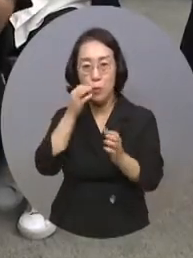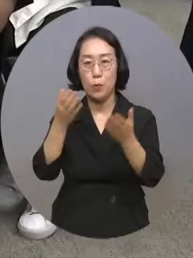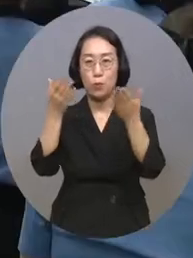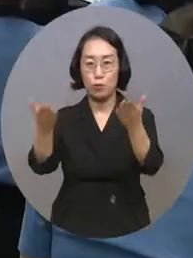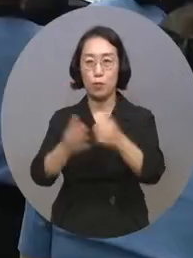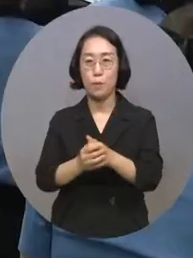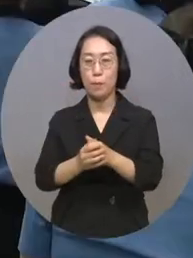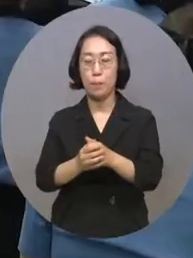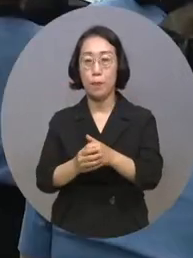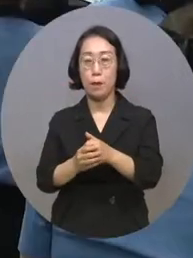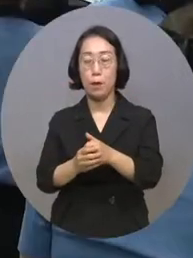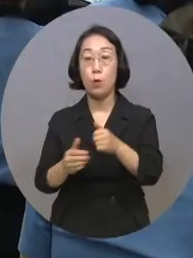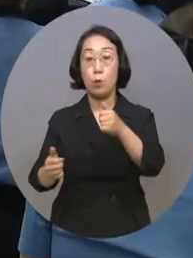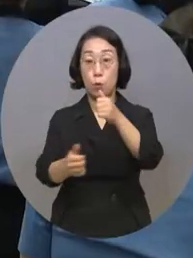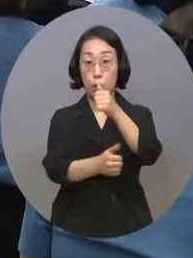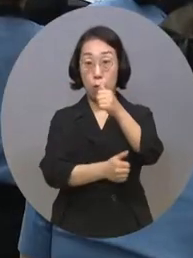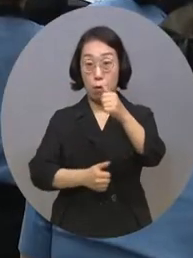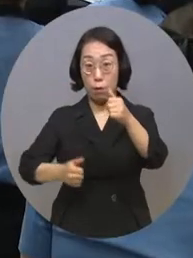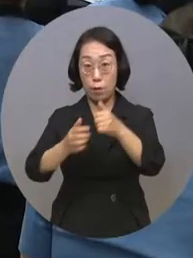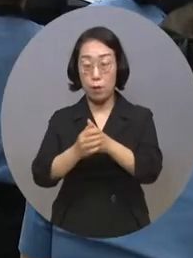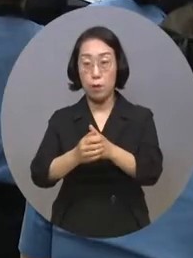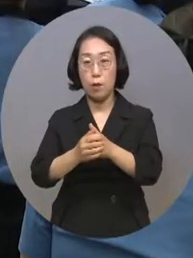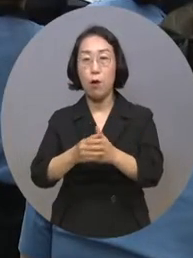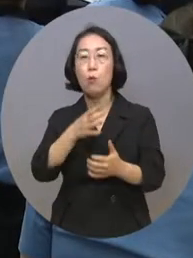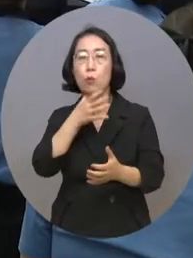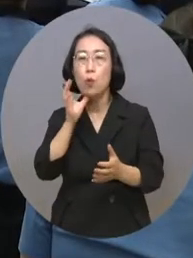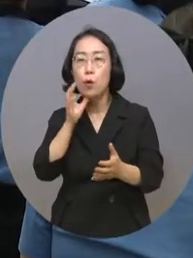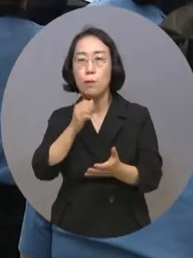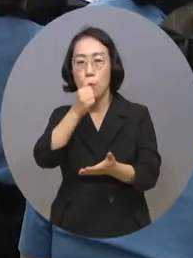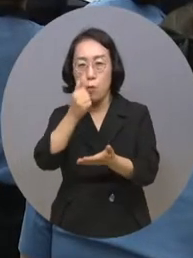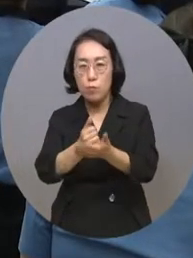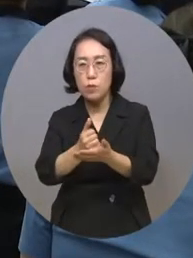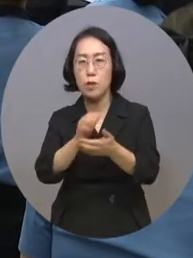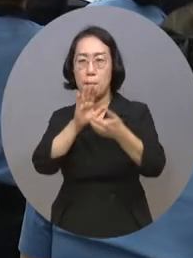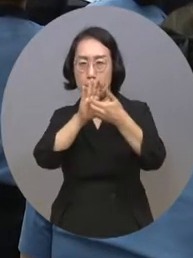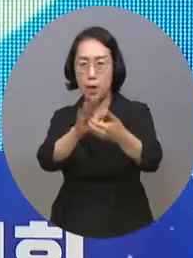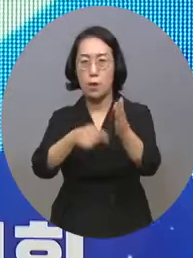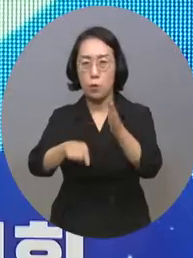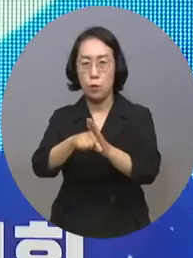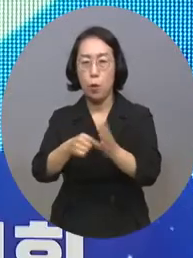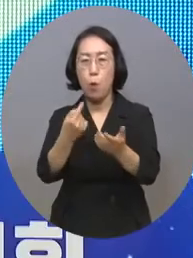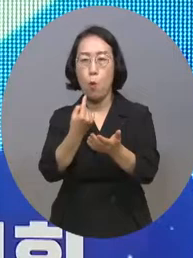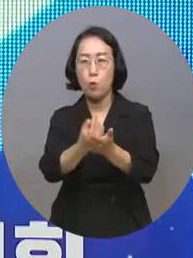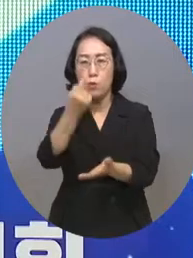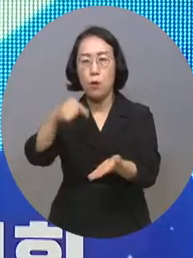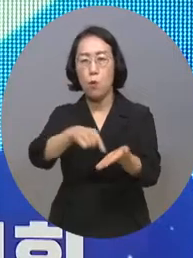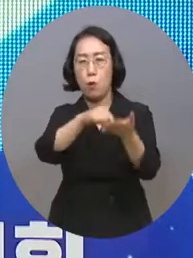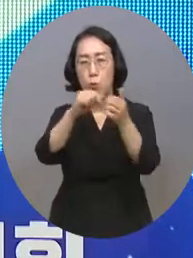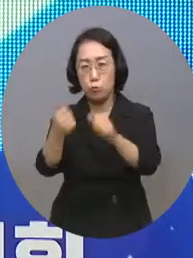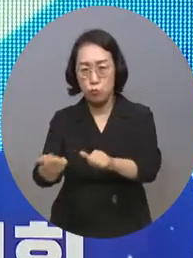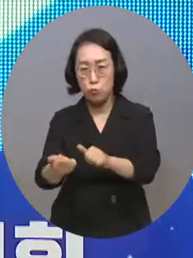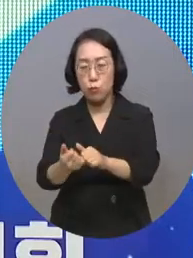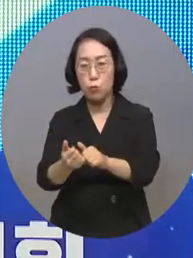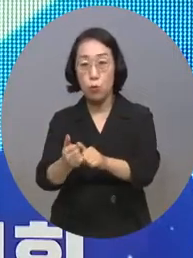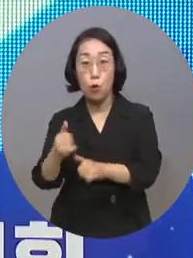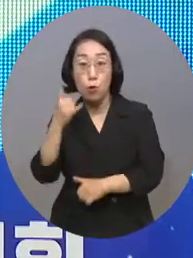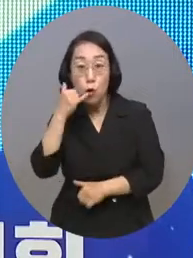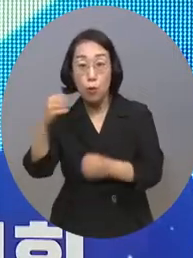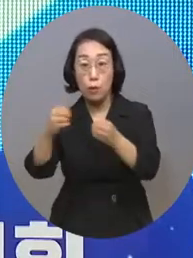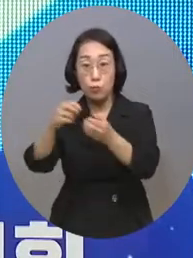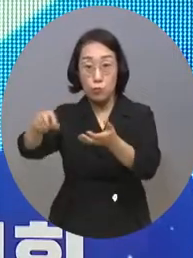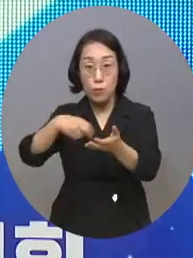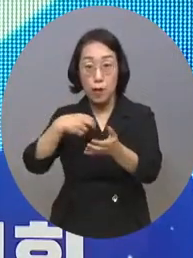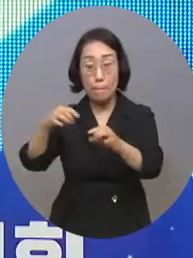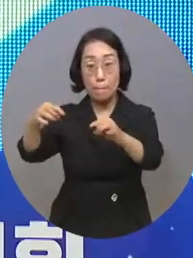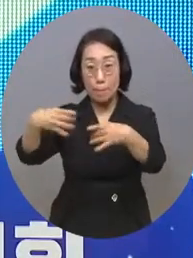that's 경찰 위원회는 어르신 범죄 피해 예방 종합 안전 대책으로 고독사 와 보이스피싱 등 660 여권 의 어르신